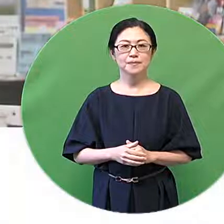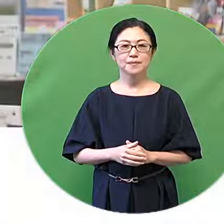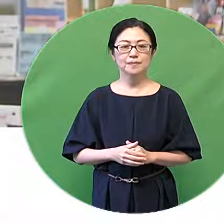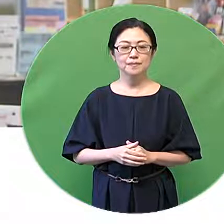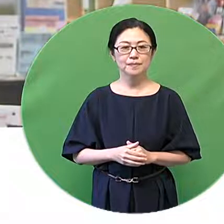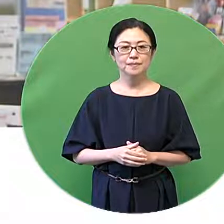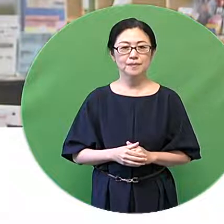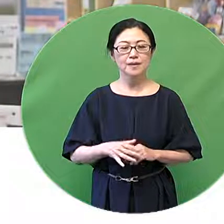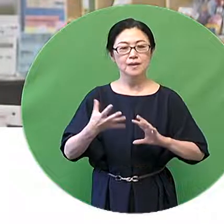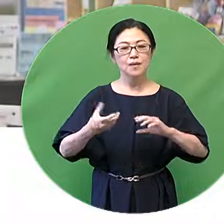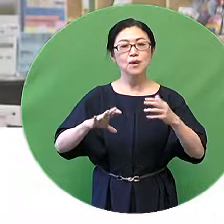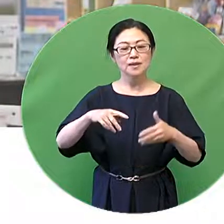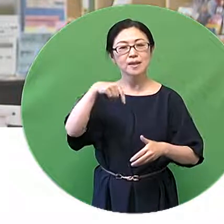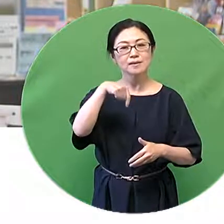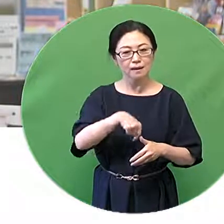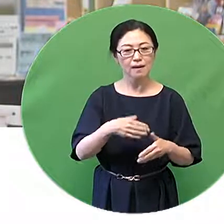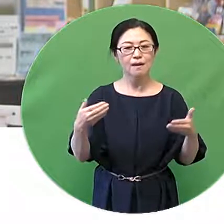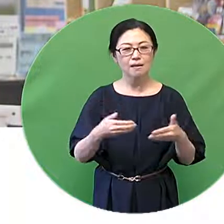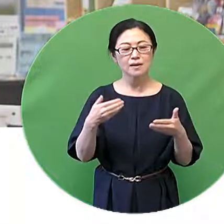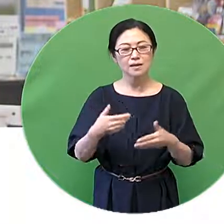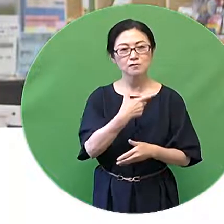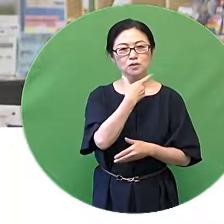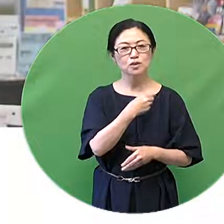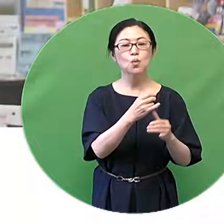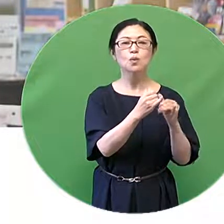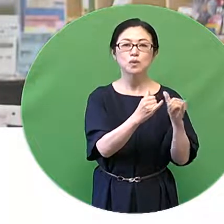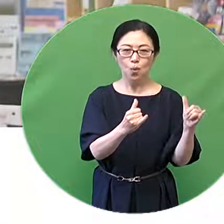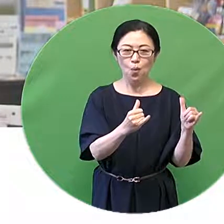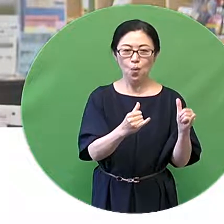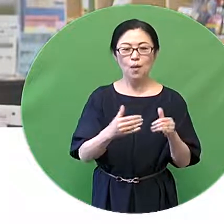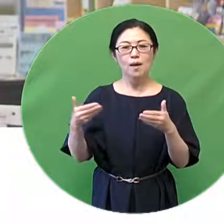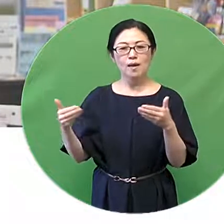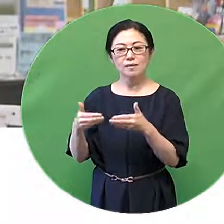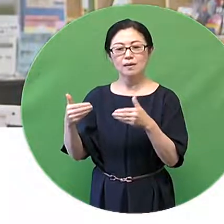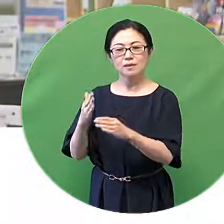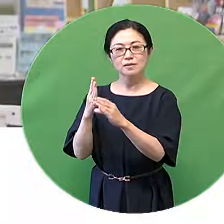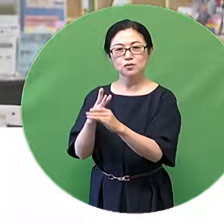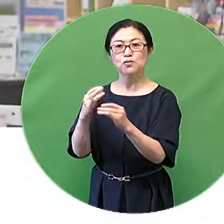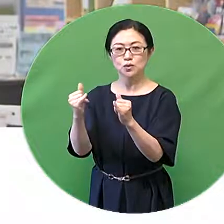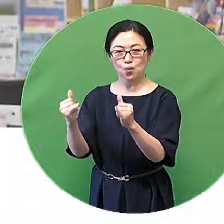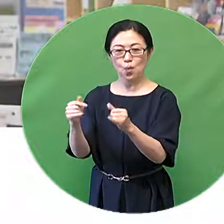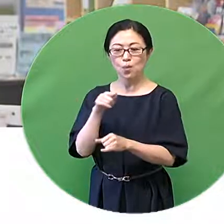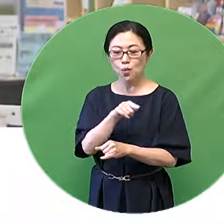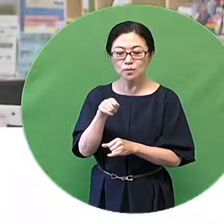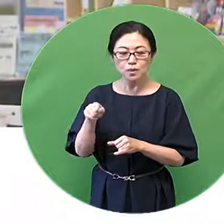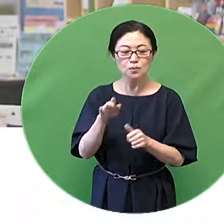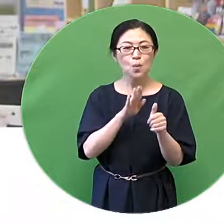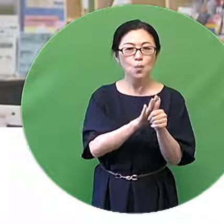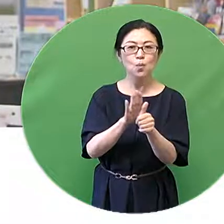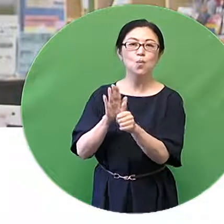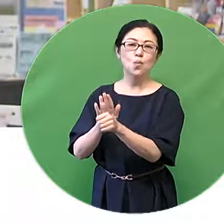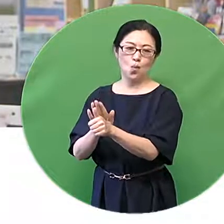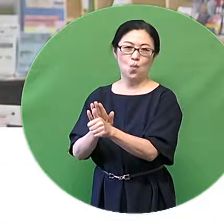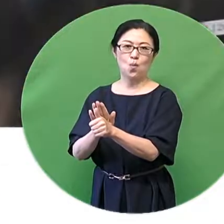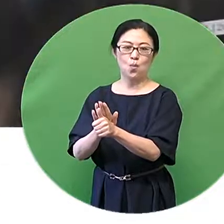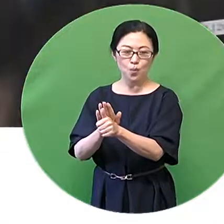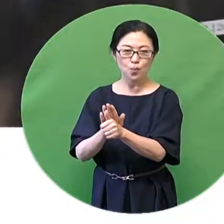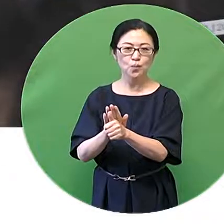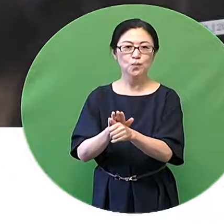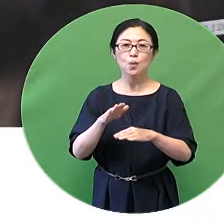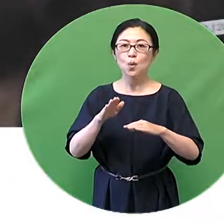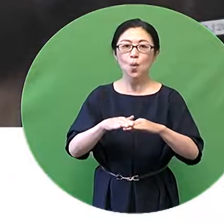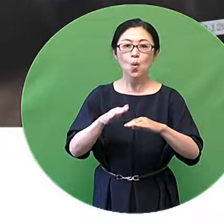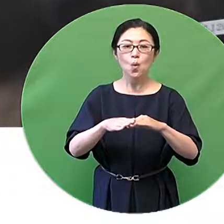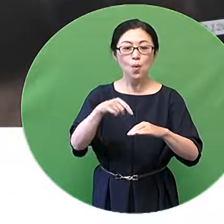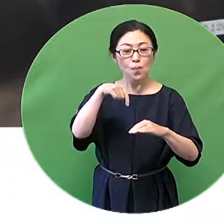ジョブカフェ岩手では、岩手で働きたい方や働いている方のためにさまざまなサポートを行っています。例